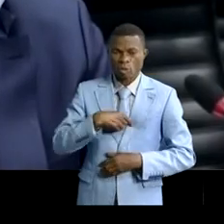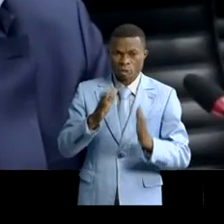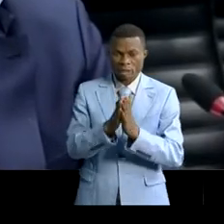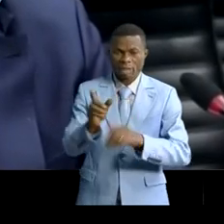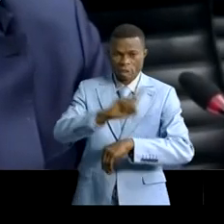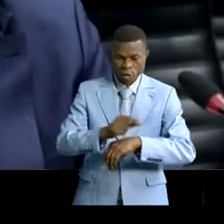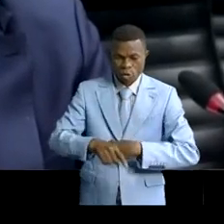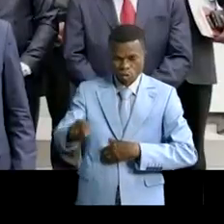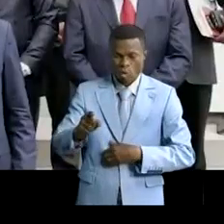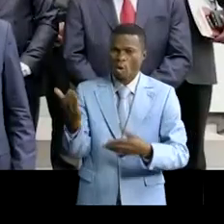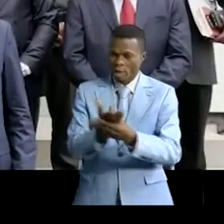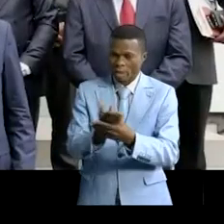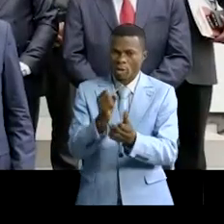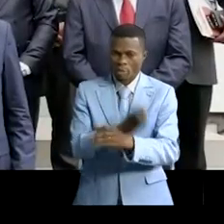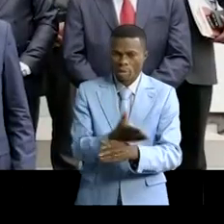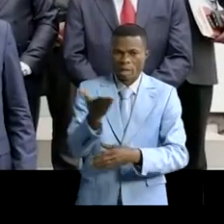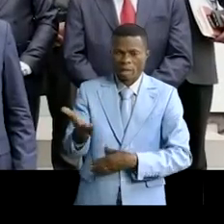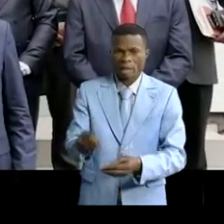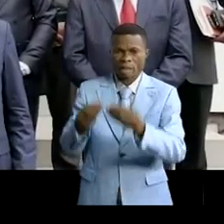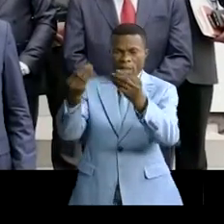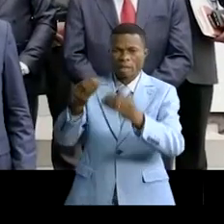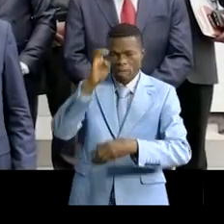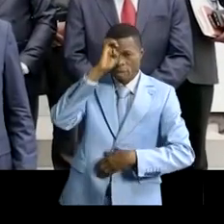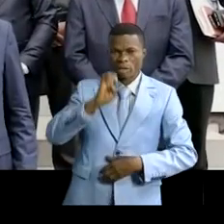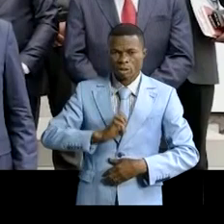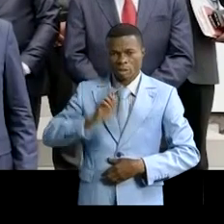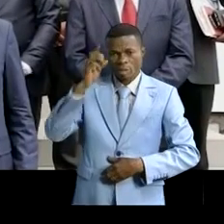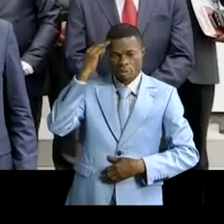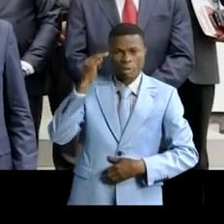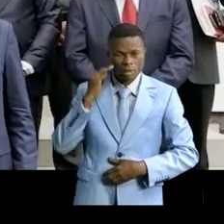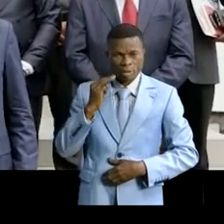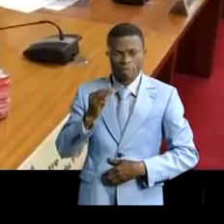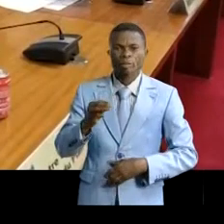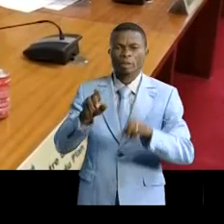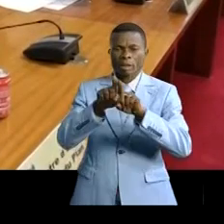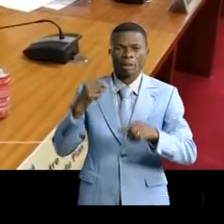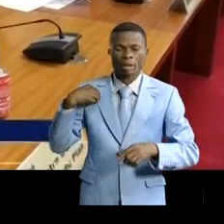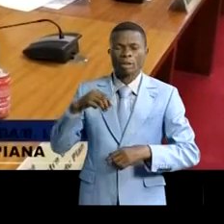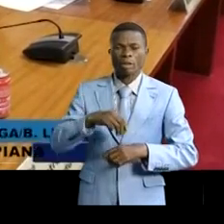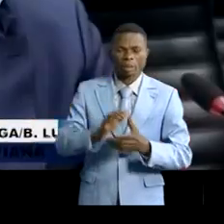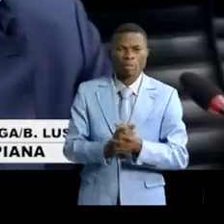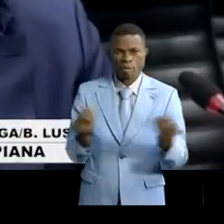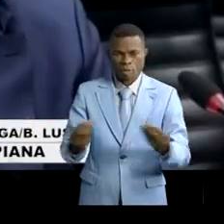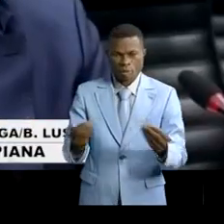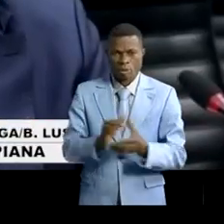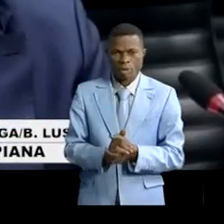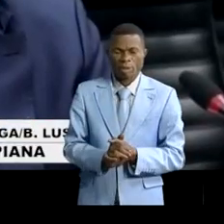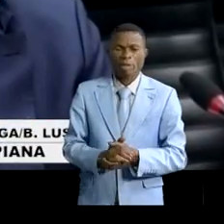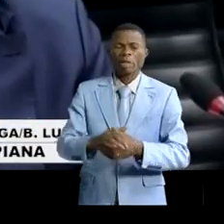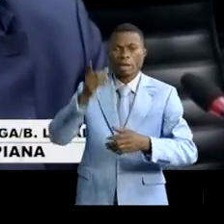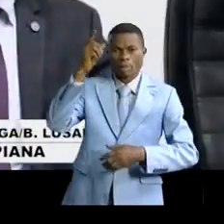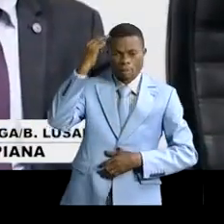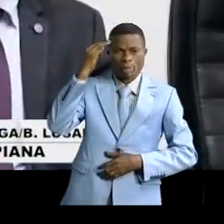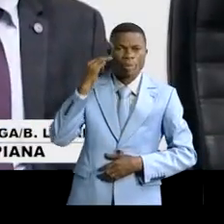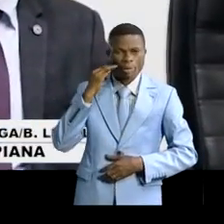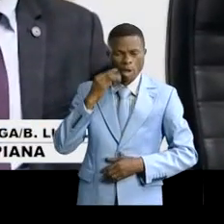un cahier de charges soit soumis à son Excellence Monsieur le Premier ministre et donc au gouvernement. C'est autant dire que le chef du gouvernement